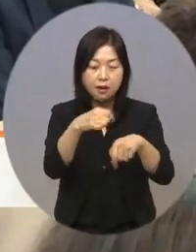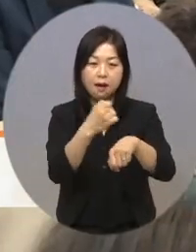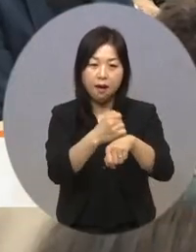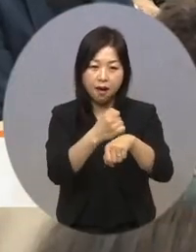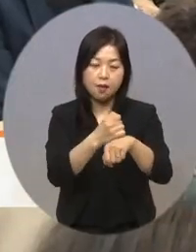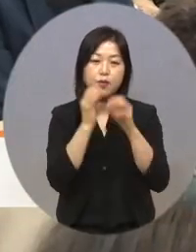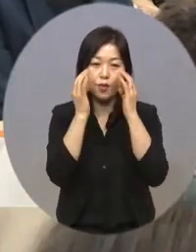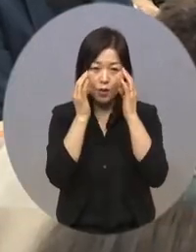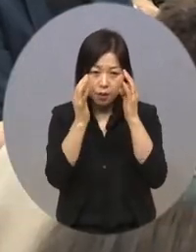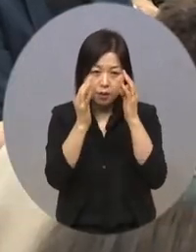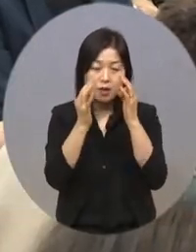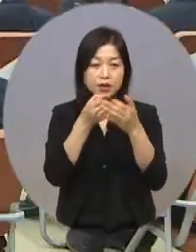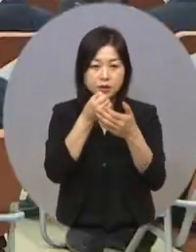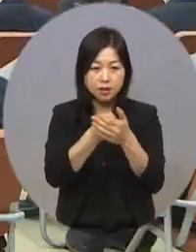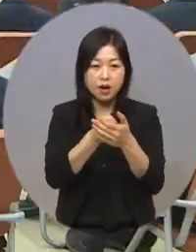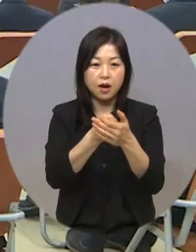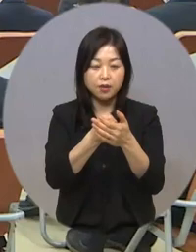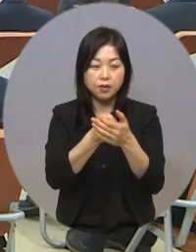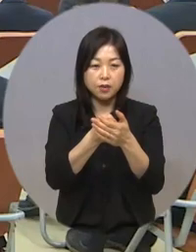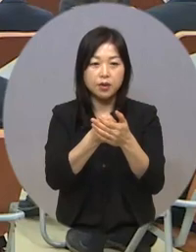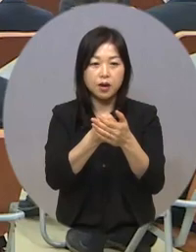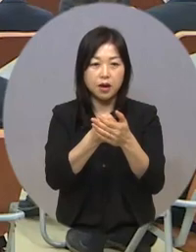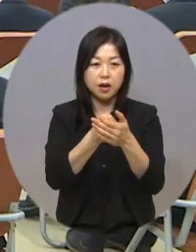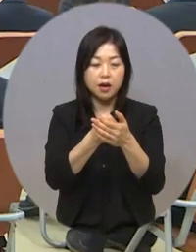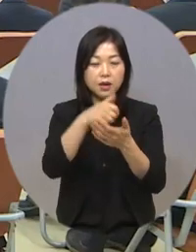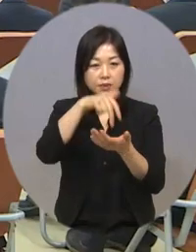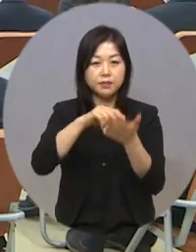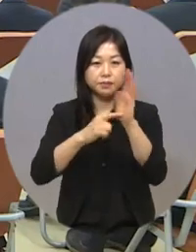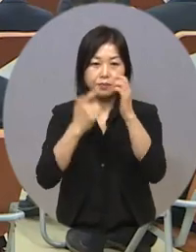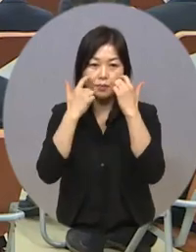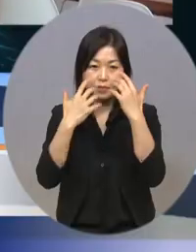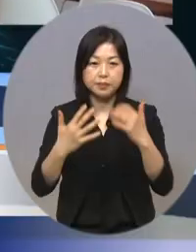다짐하고 청렴 실천 의지를 공식 표명했습니다.